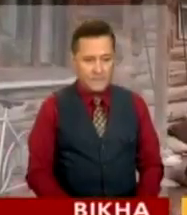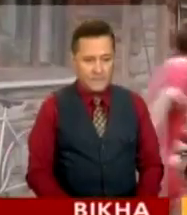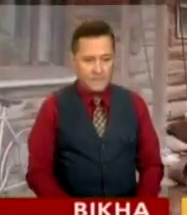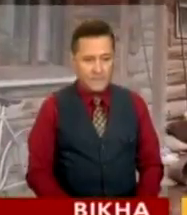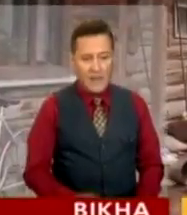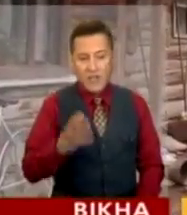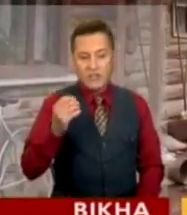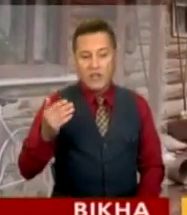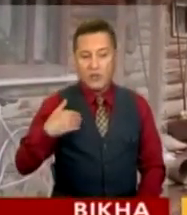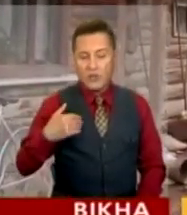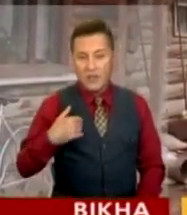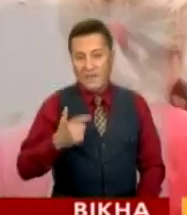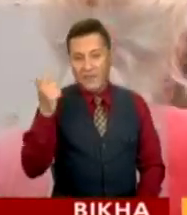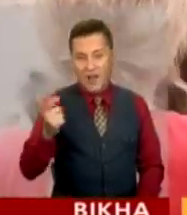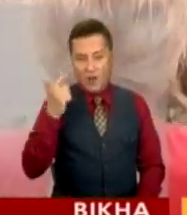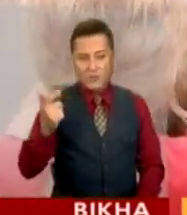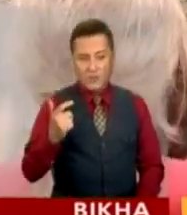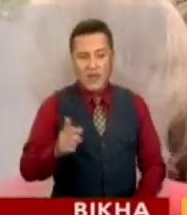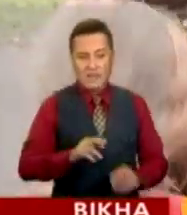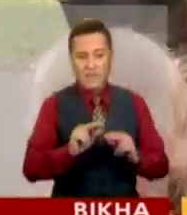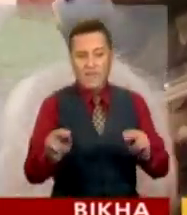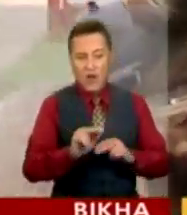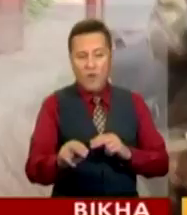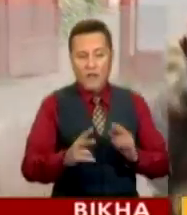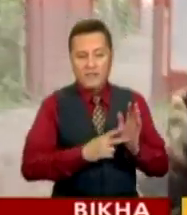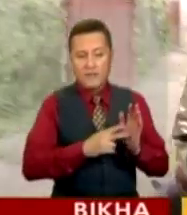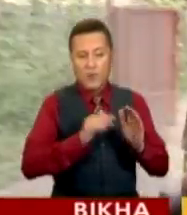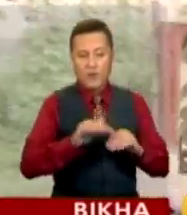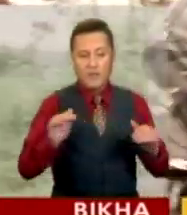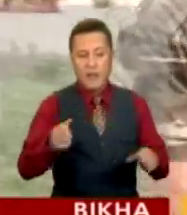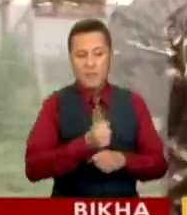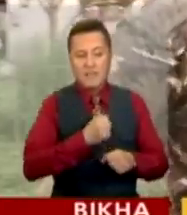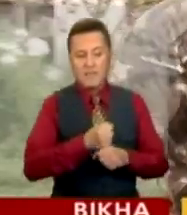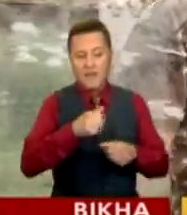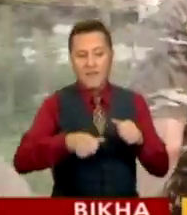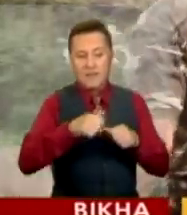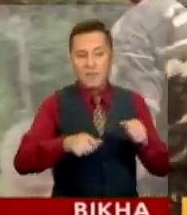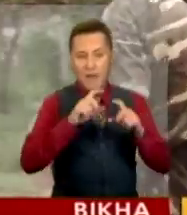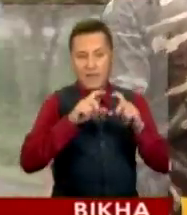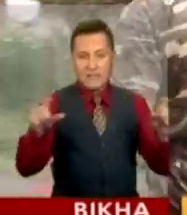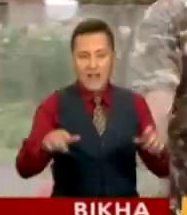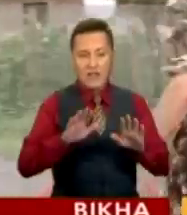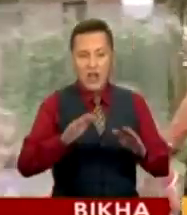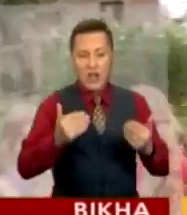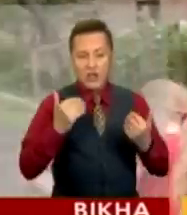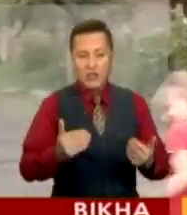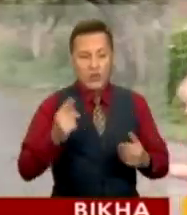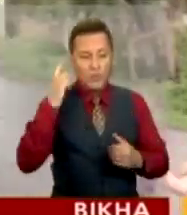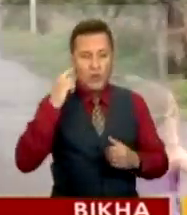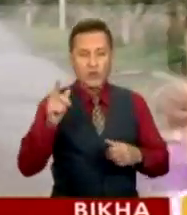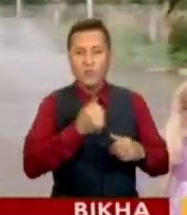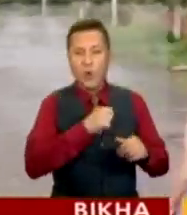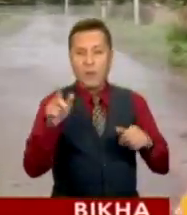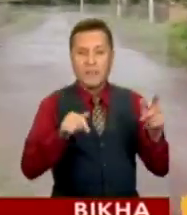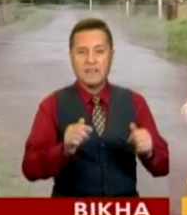Ще донедавна він порався в господарстві, виховував 7 дітей та працював на заправній станції. Та щойно почув про мобілізацію, серед